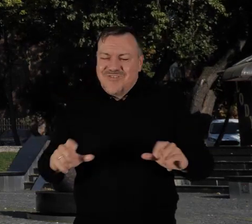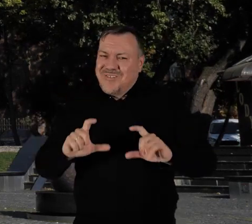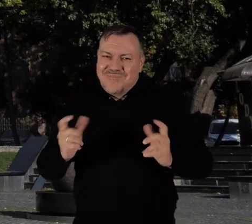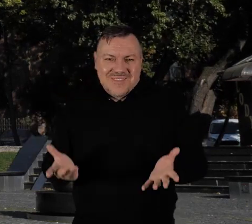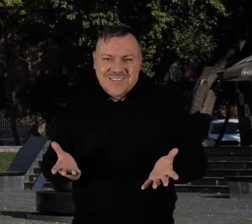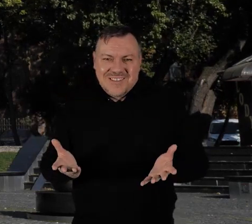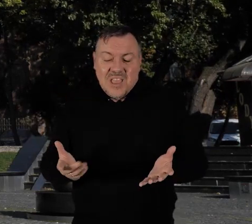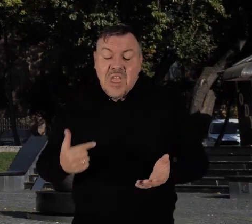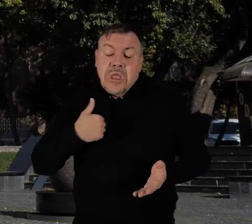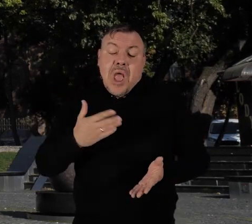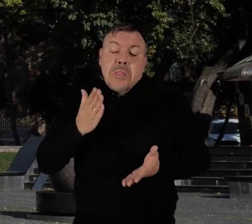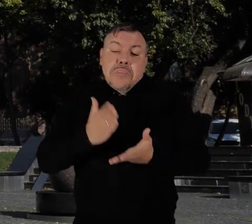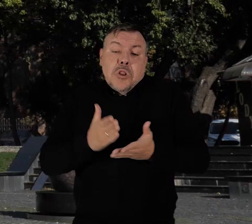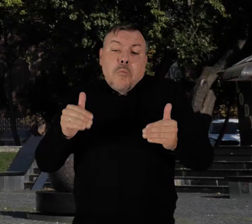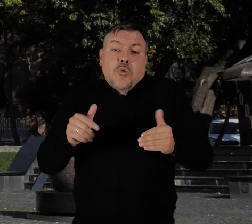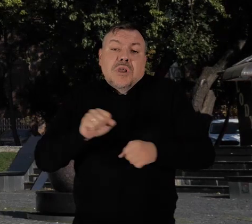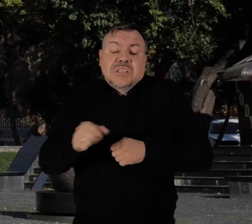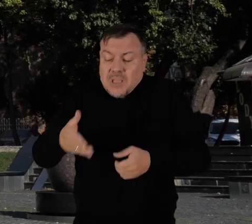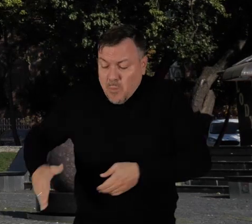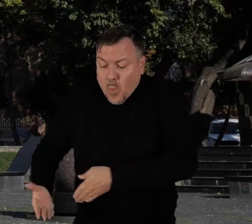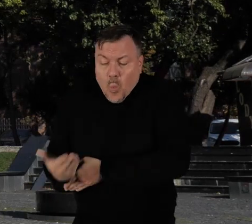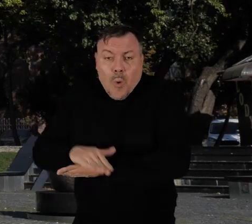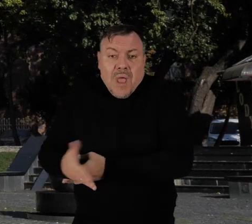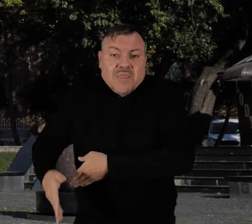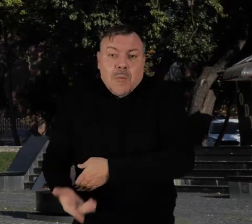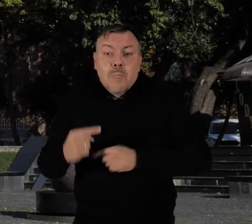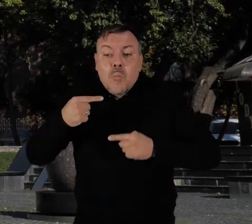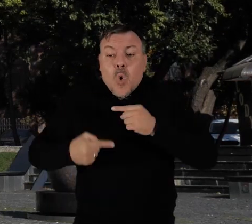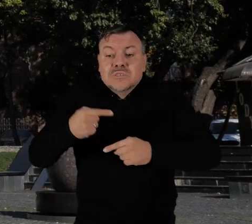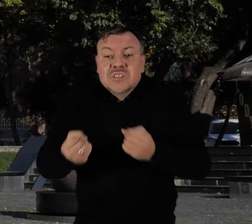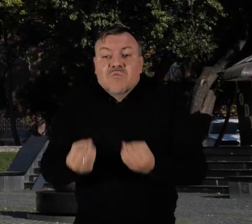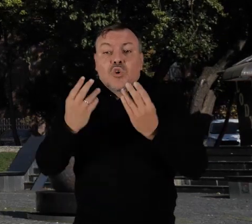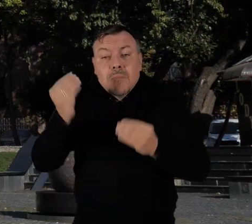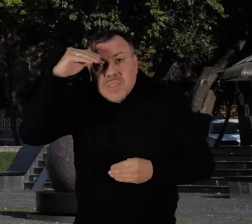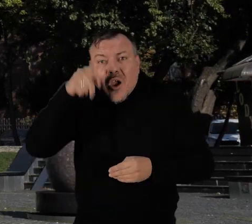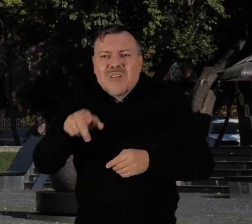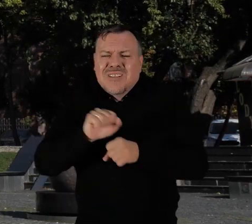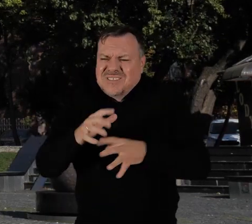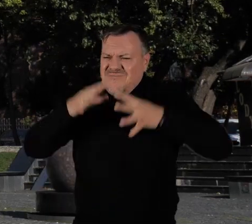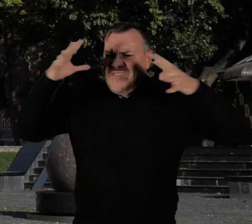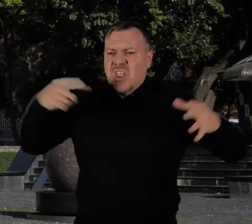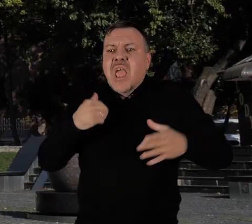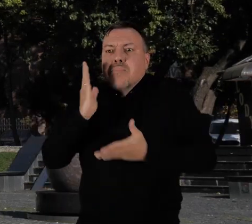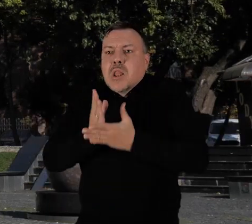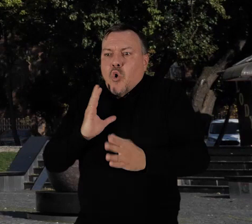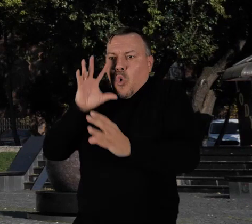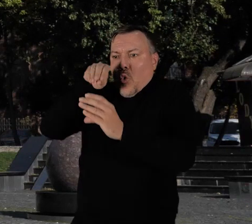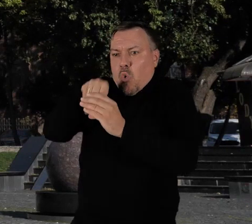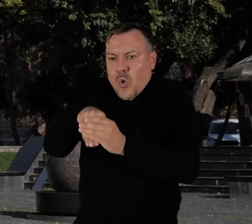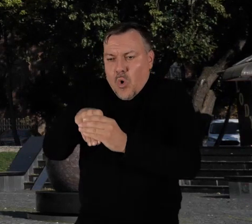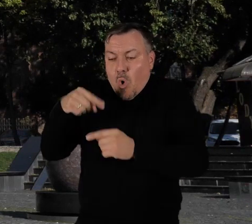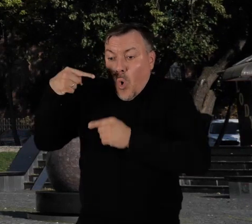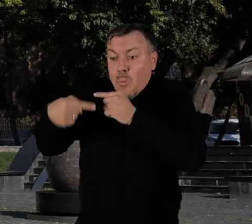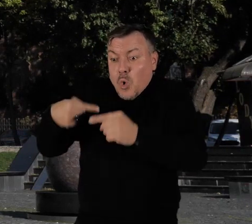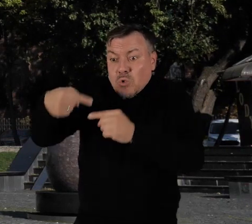zupełnie inaczej. Może ja tylko jestem łopatą. Proces tworzenia nauki jest większy ode mnie. Ja w nim jedynie uczestniczę. Proces